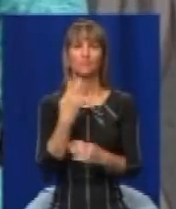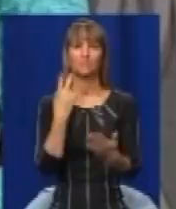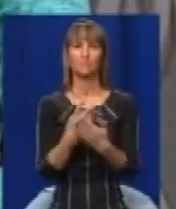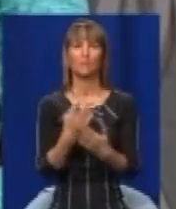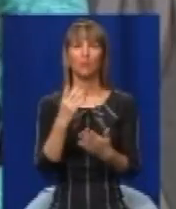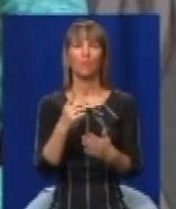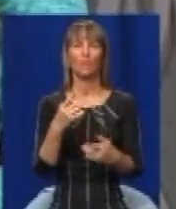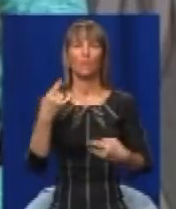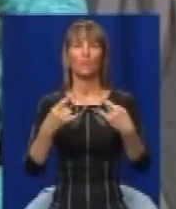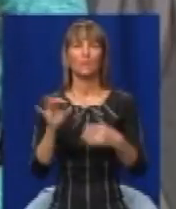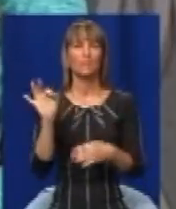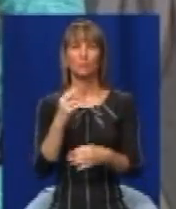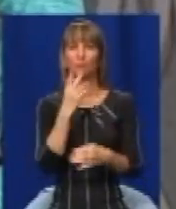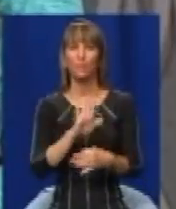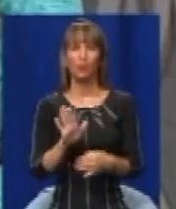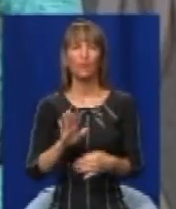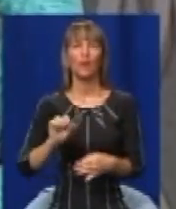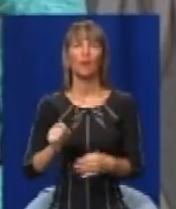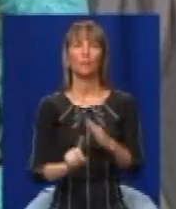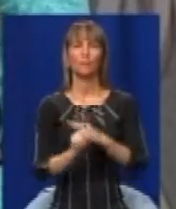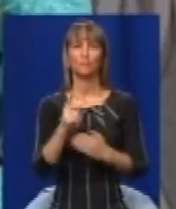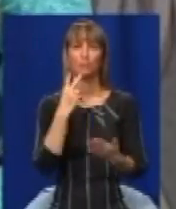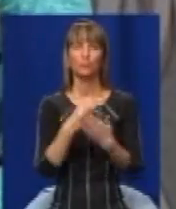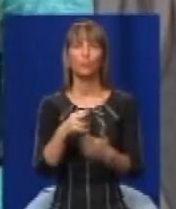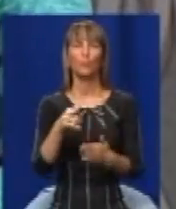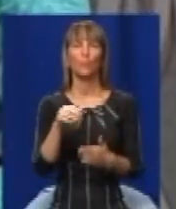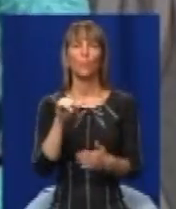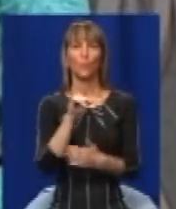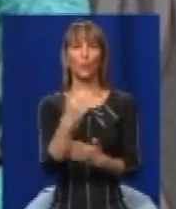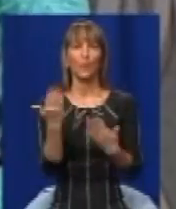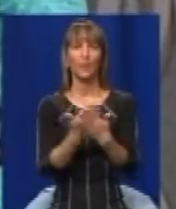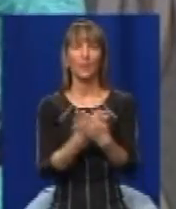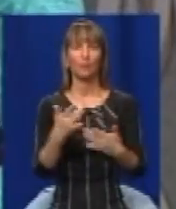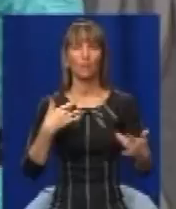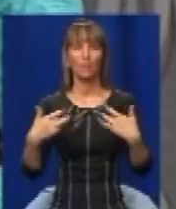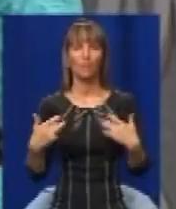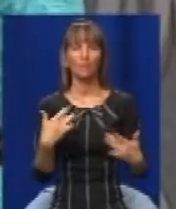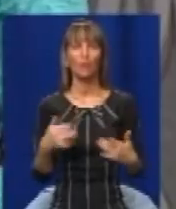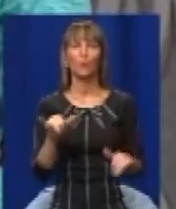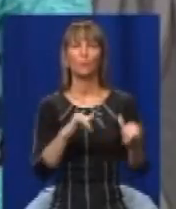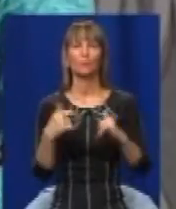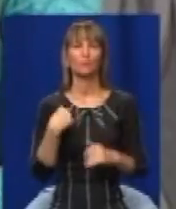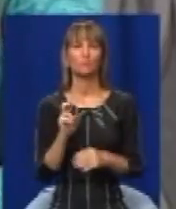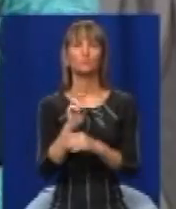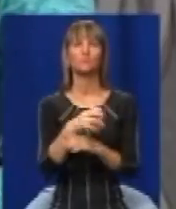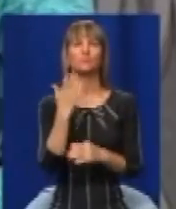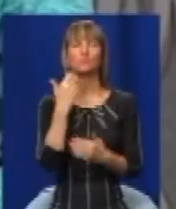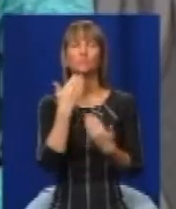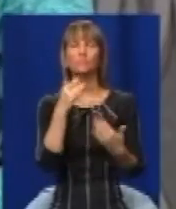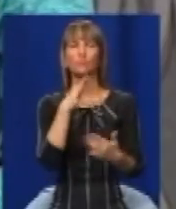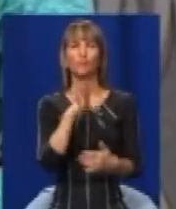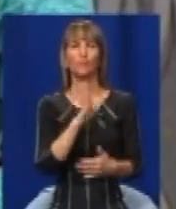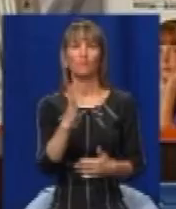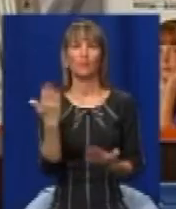спочатку не покажуть, а спочатку вони його показують по кіно... у кінотеатрах. Власне, куди ми й ходимо. Ти, до речі, коли останній час була